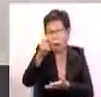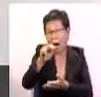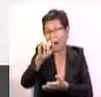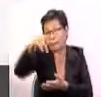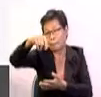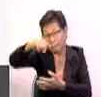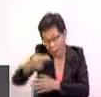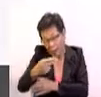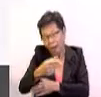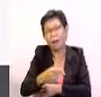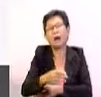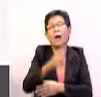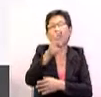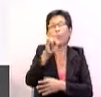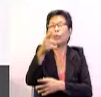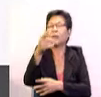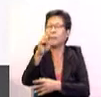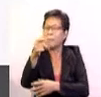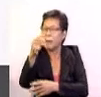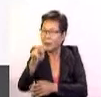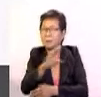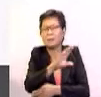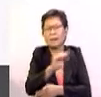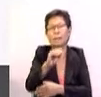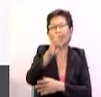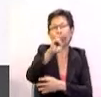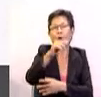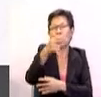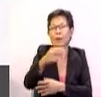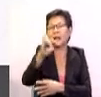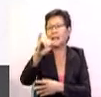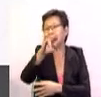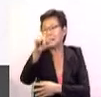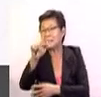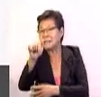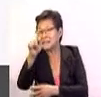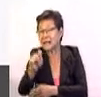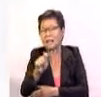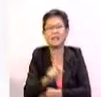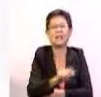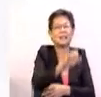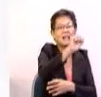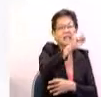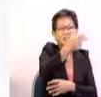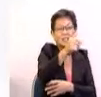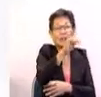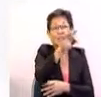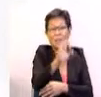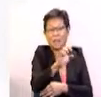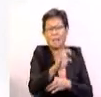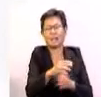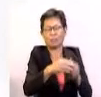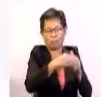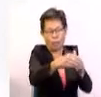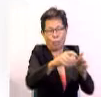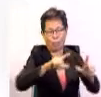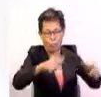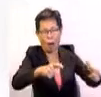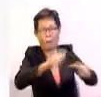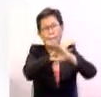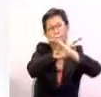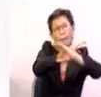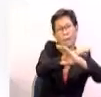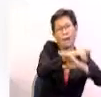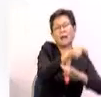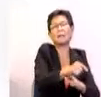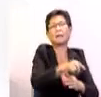Manoj Kurup, Budiman Lutfi Muhammad dan Muhammad Izzat Fauzan. Manakala Tan Sri Muhammad Syafi Abdullah mengetuai pasukan